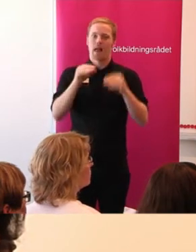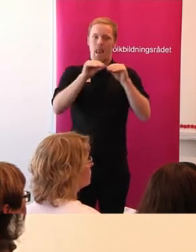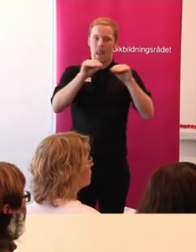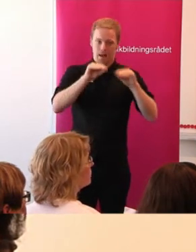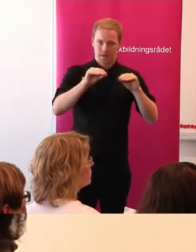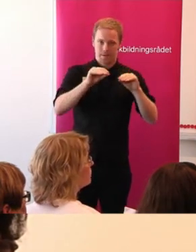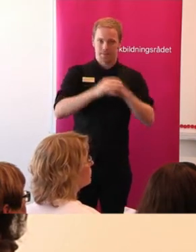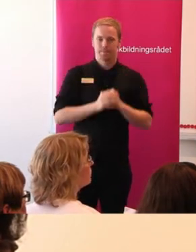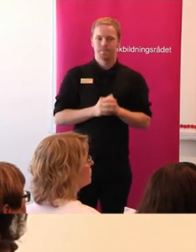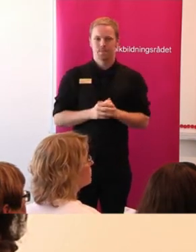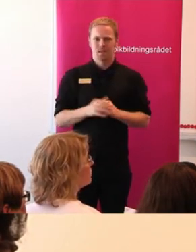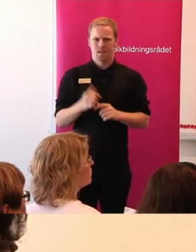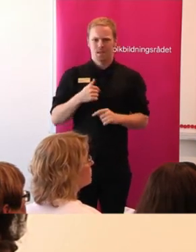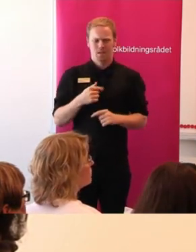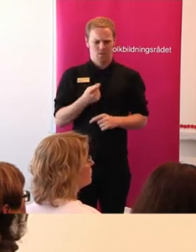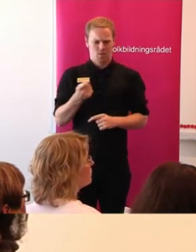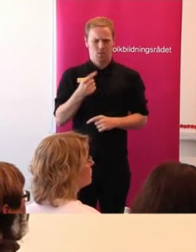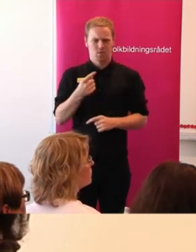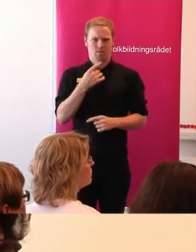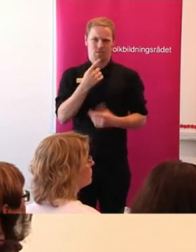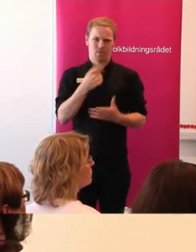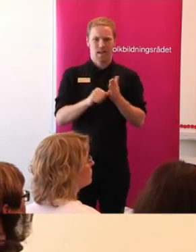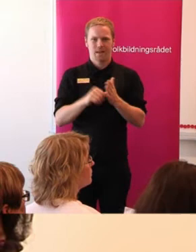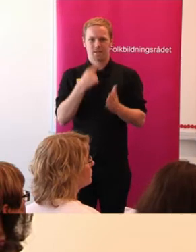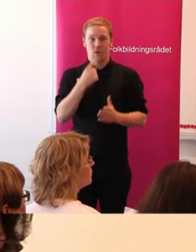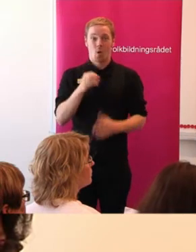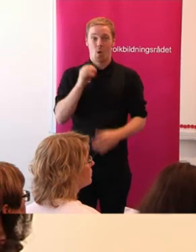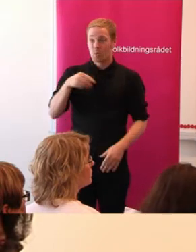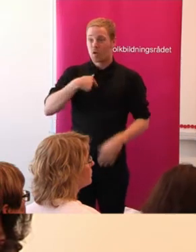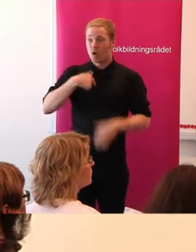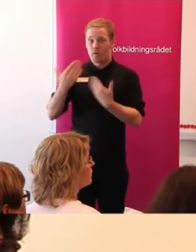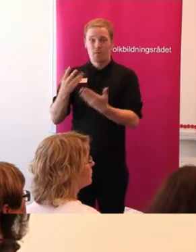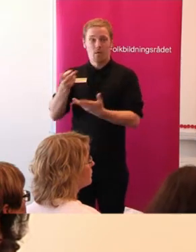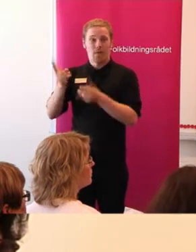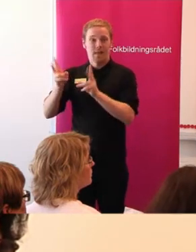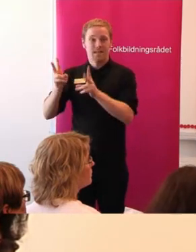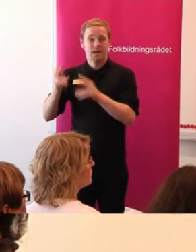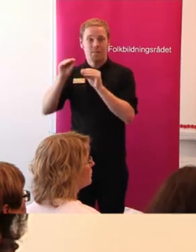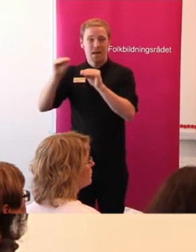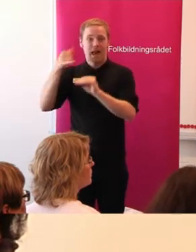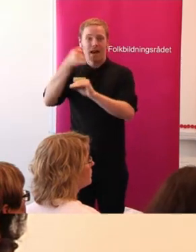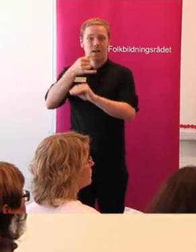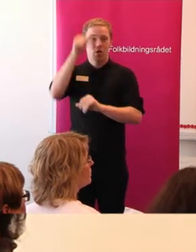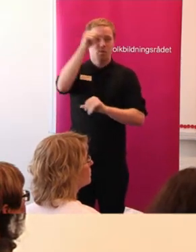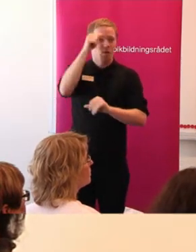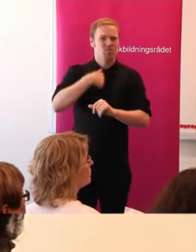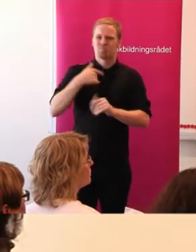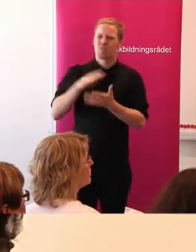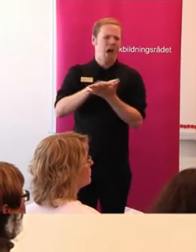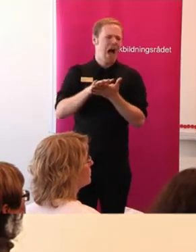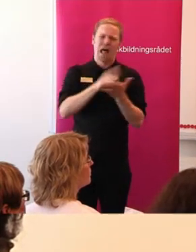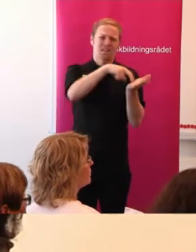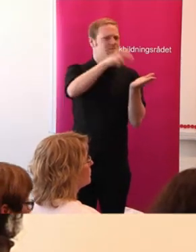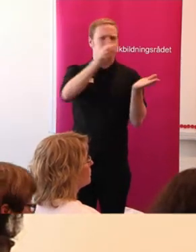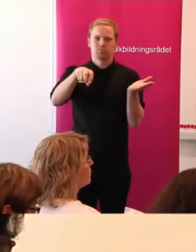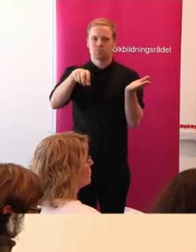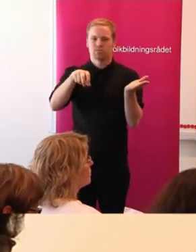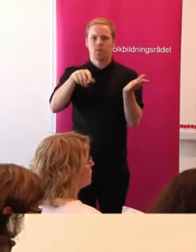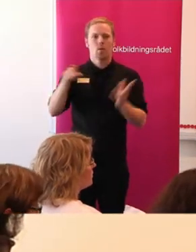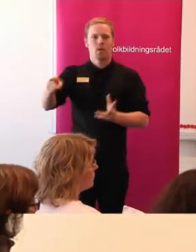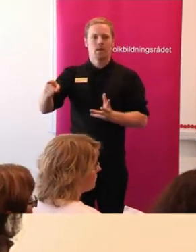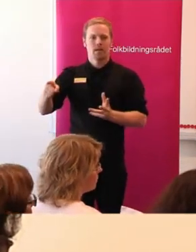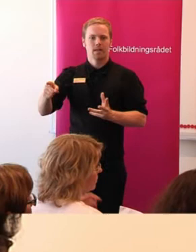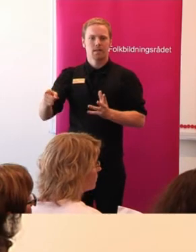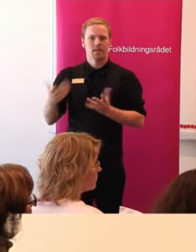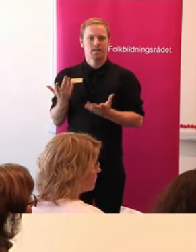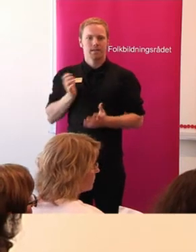Jag fick citat som, hade elever som har sagt, hade jag haft en sån här lärare i gymnasiet så hade jag aldrig hoppat av. Alltså engagemanget betyder så enormt mycket.